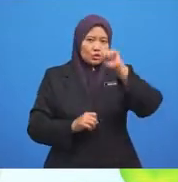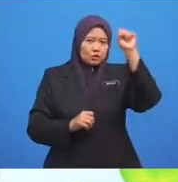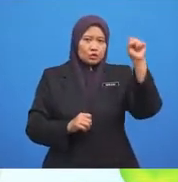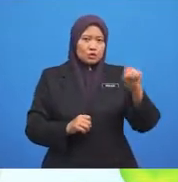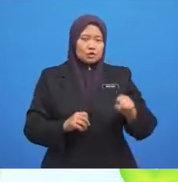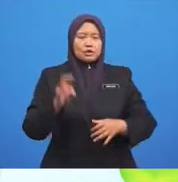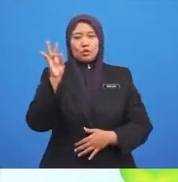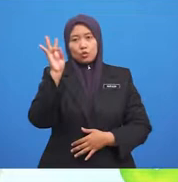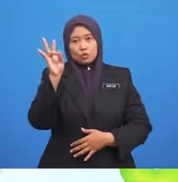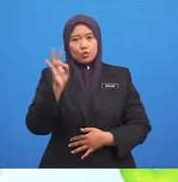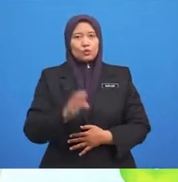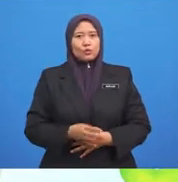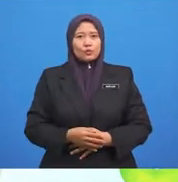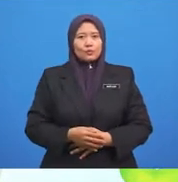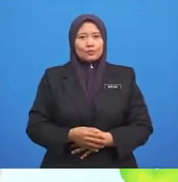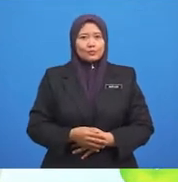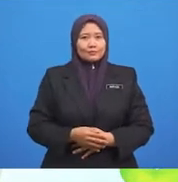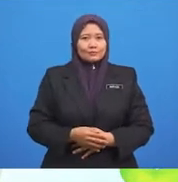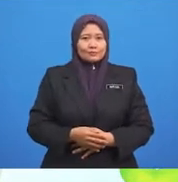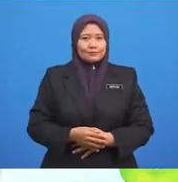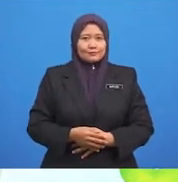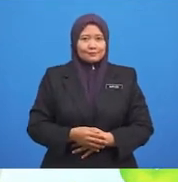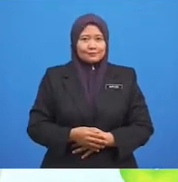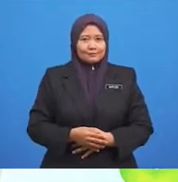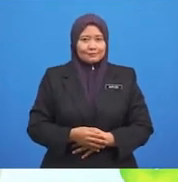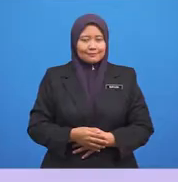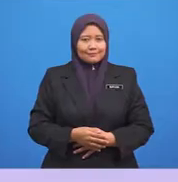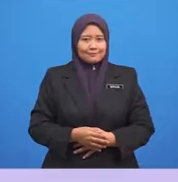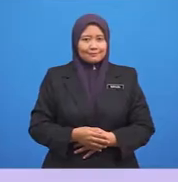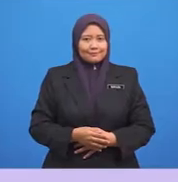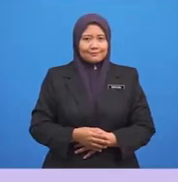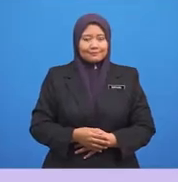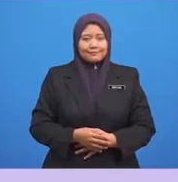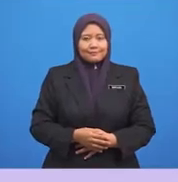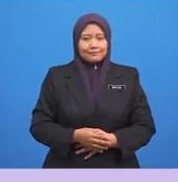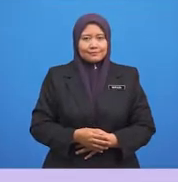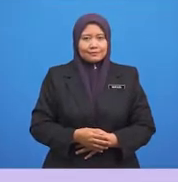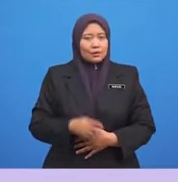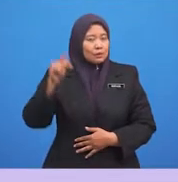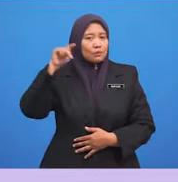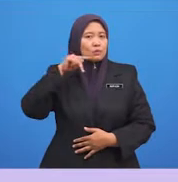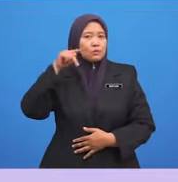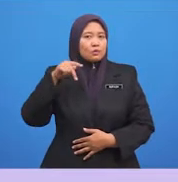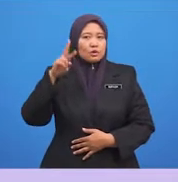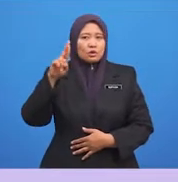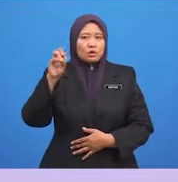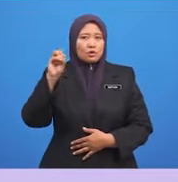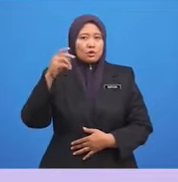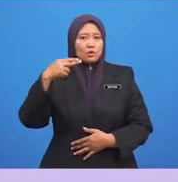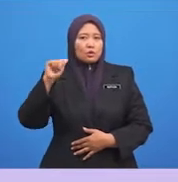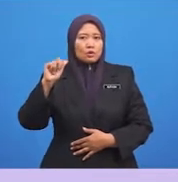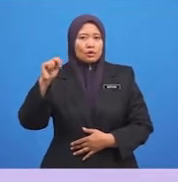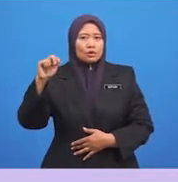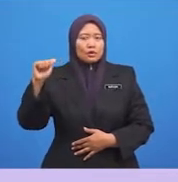ketujuh pula. Mesti seronok sebab dapat jawab betul tadi. Puan Rohana, buat kenapa